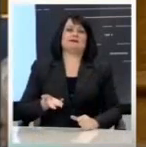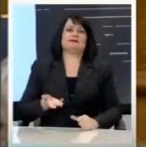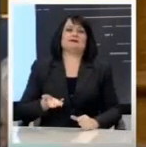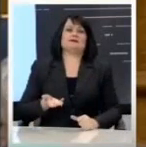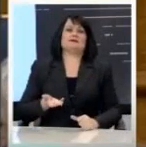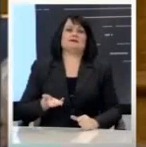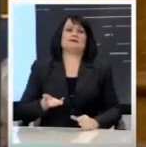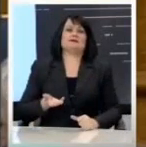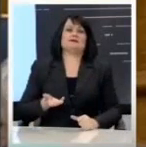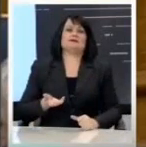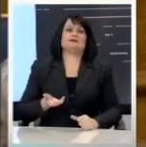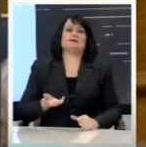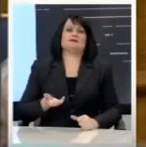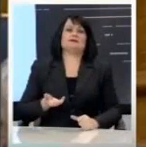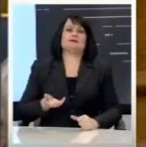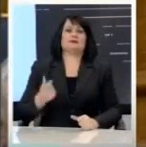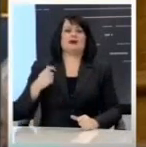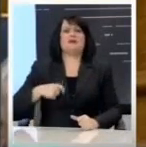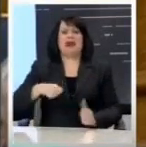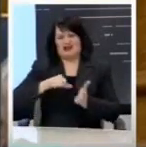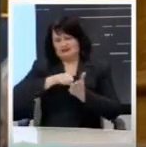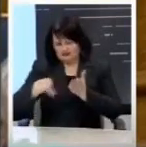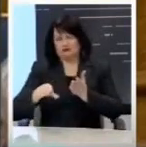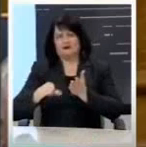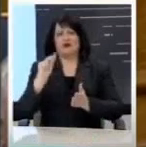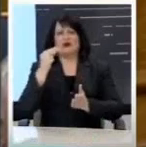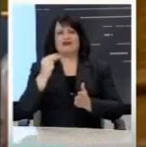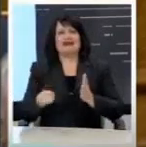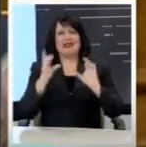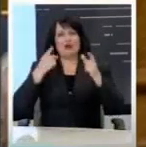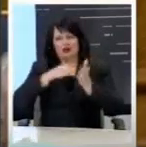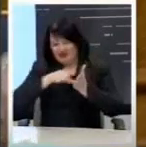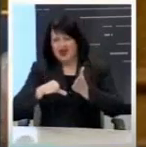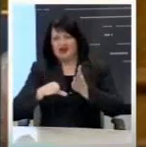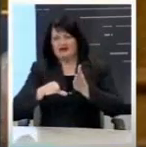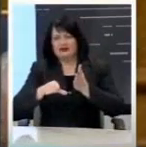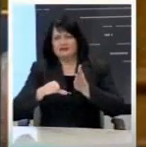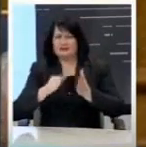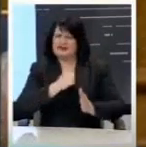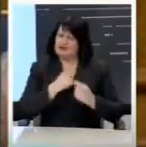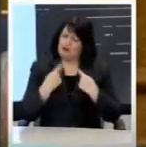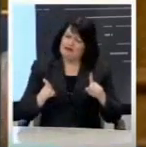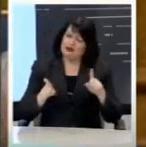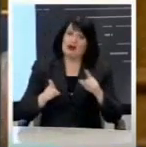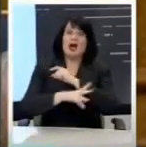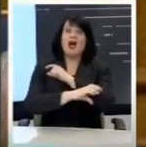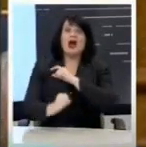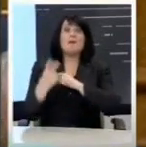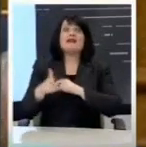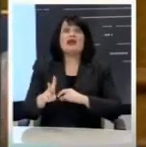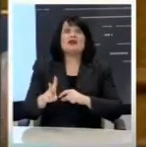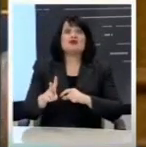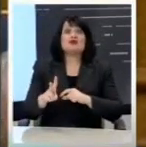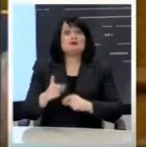Διαγράφετε άλλα μέλη της κοινωνικής ομάδας επειδή έχουν άλλη άποψη από εσάς, αλλά από ό,τι κατάλαβα, το γραμματέα του κόμματός σας